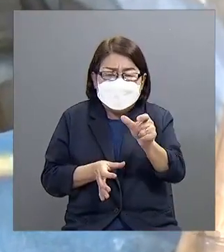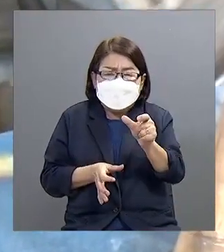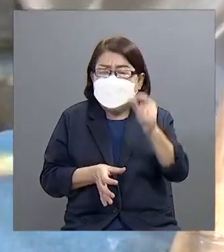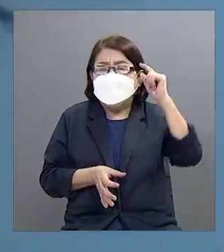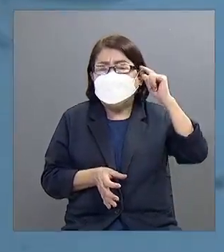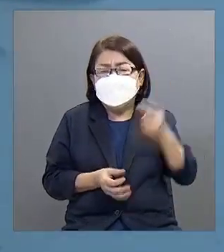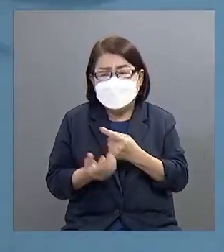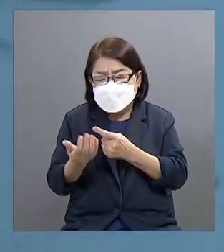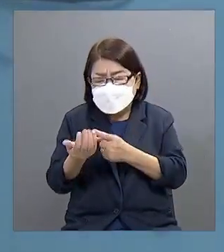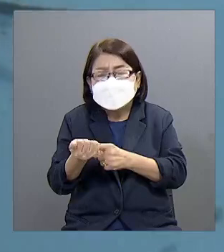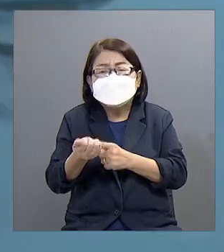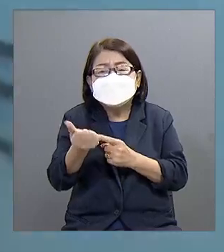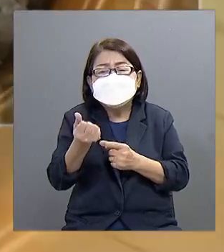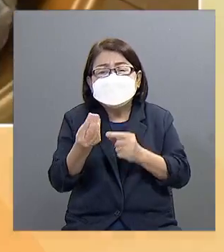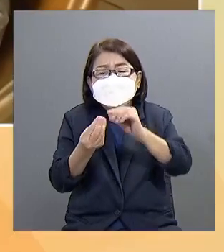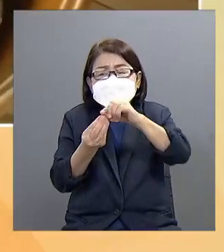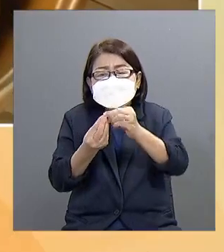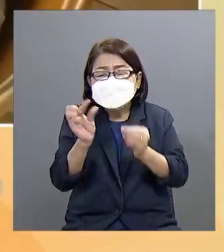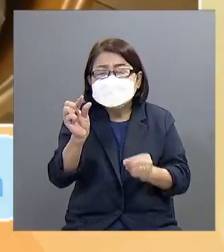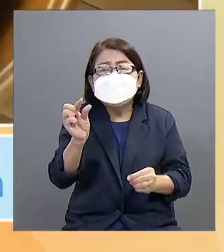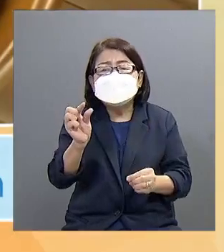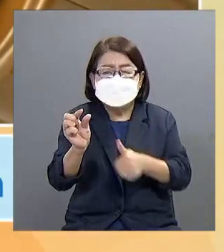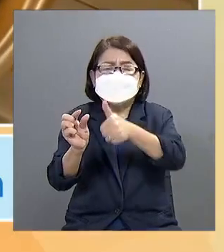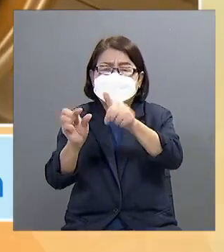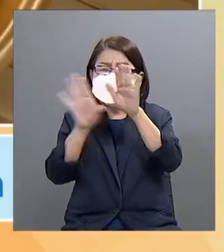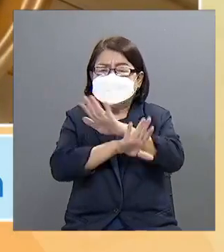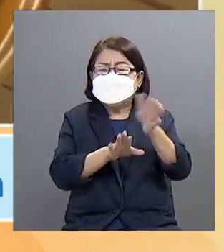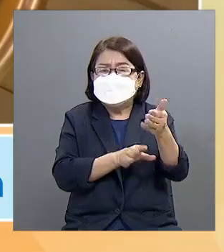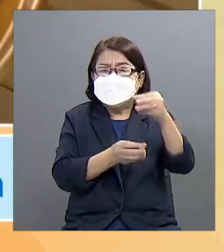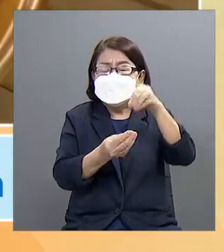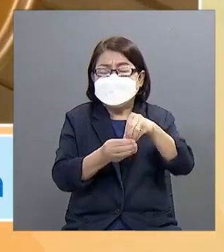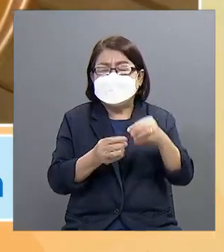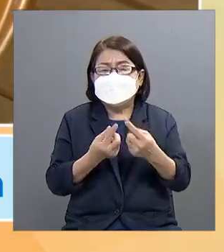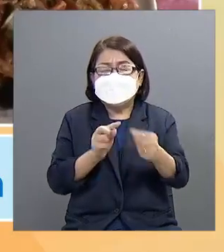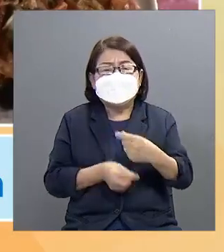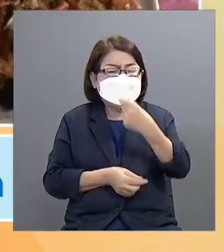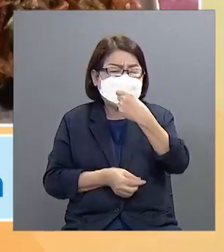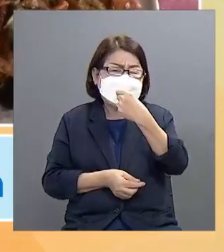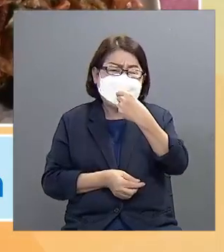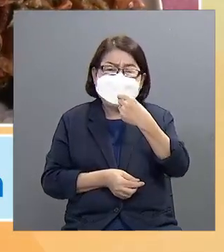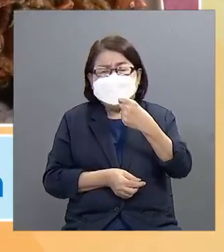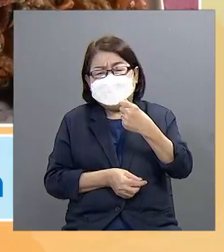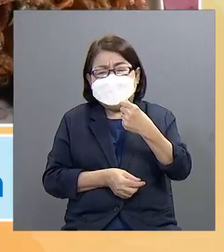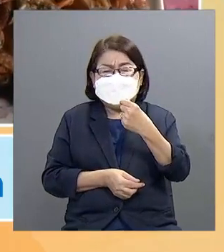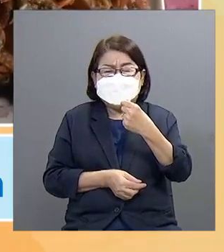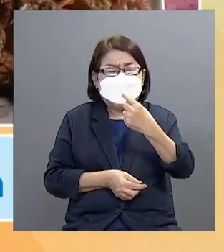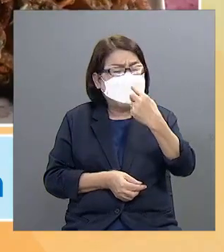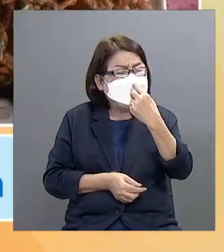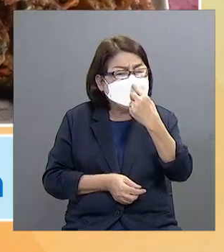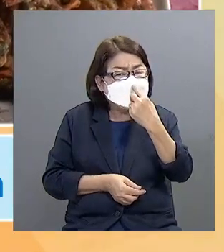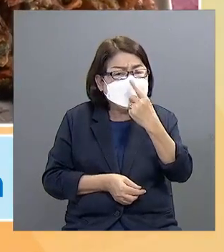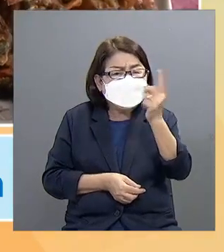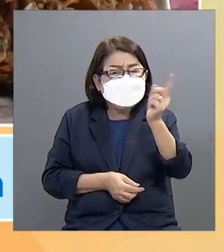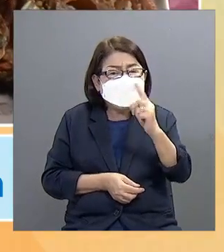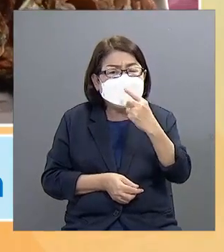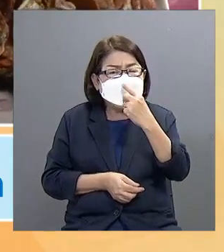อเคพอนึกออกมันจะเหมือนไส้ปลาแหละน่าจะคล้ายๆกันแต่ว่าพอมันเป็นคุกกี้เนี่ยมันจะยังไงหอมเนยแล้วก็มีกลิ่นมันปูไง เค็มๆหน่อย